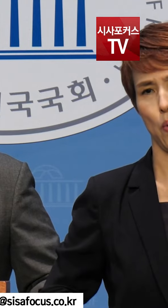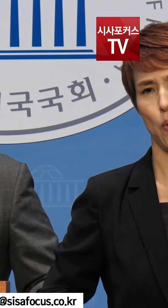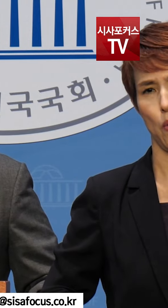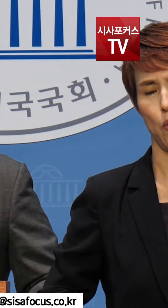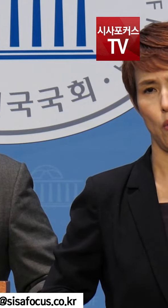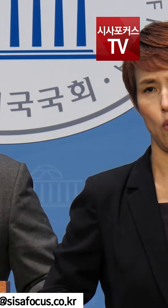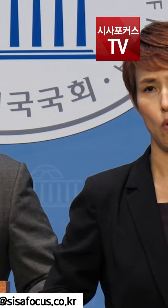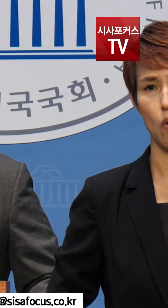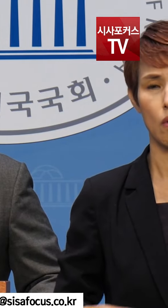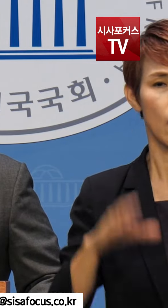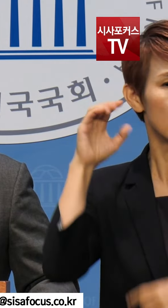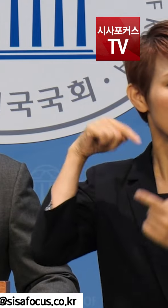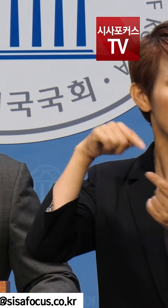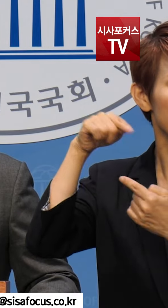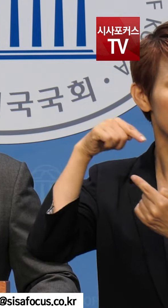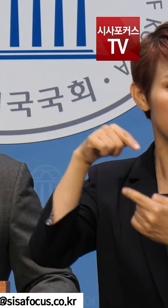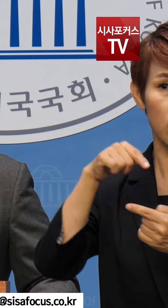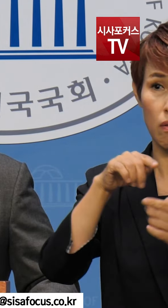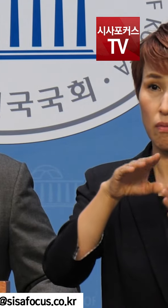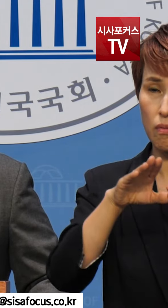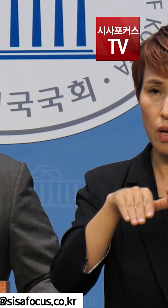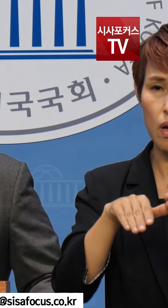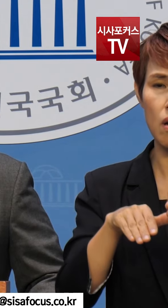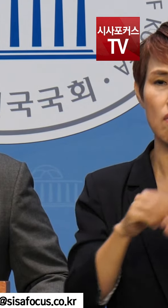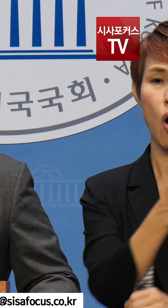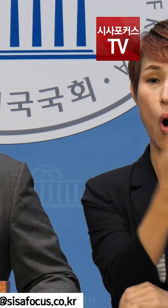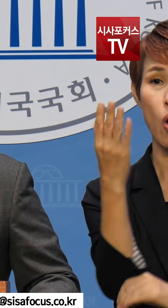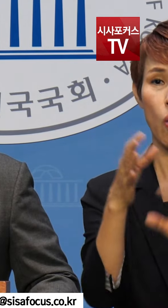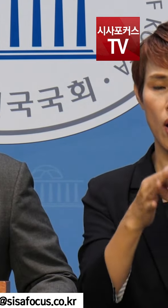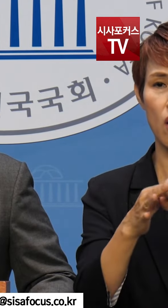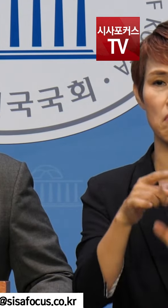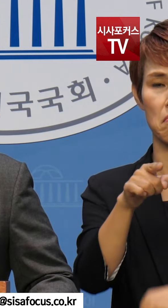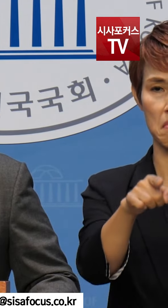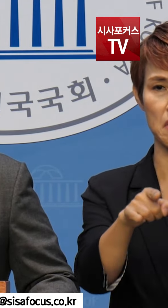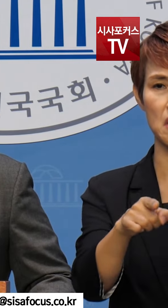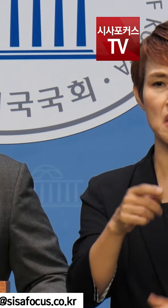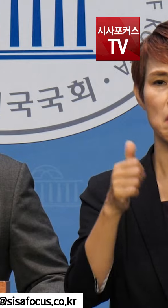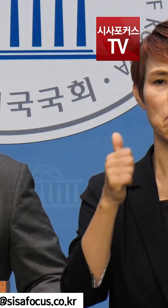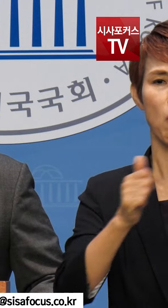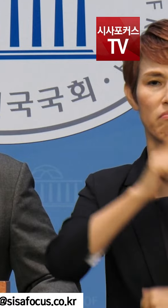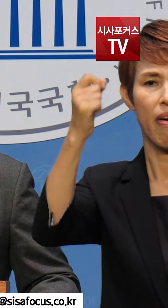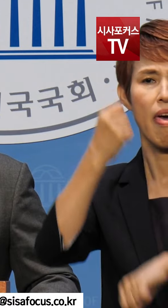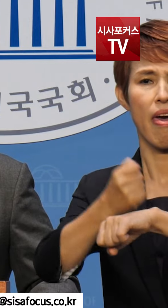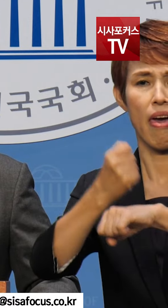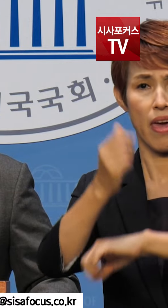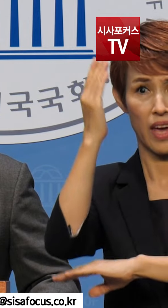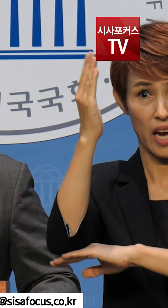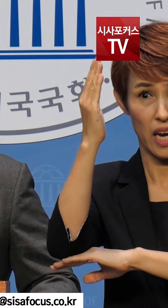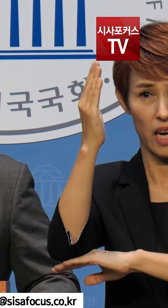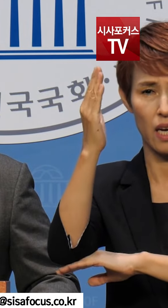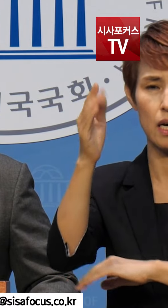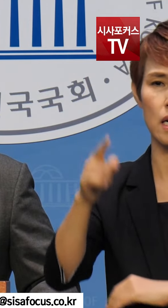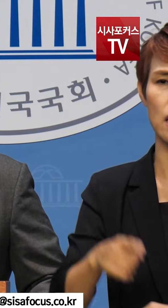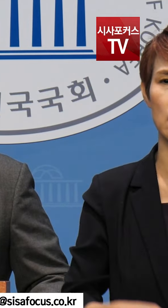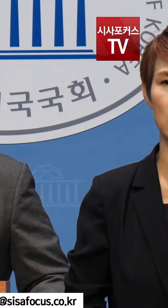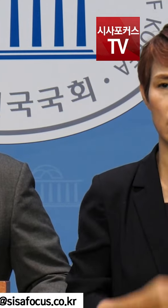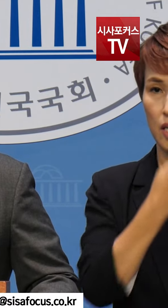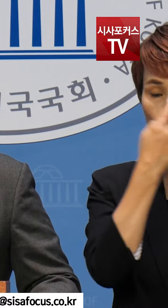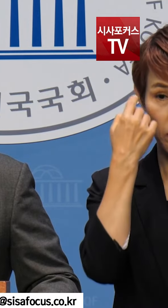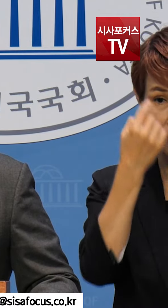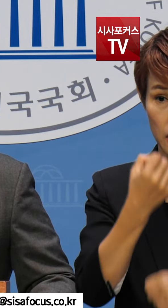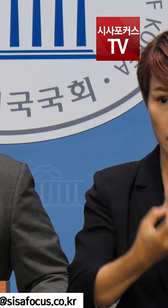그럼에도 청문회에 임하는 상황에서 언론에 대해 법적 조치 운운하는 것은 검증 거부를